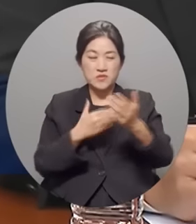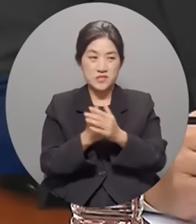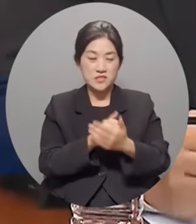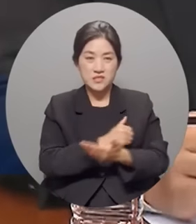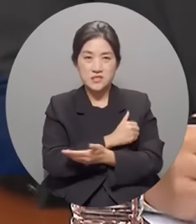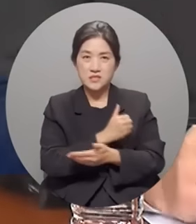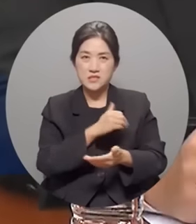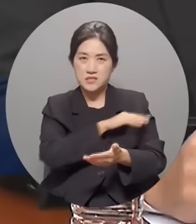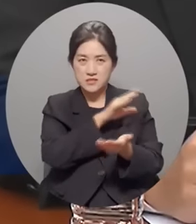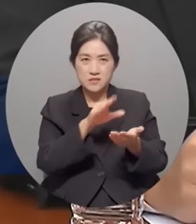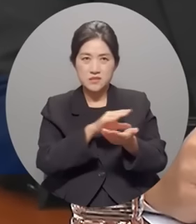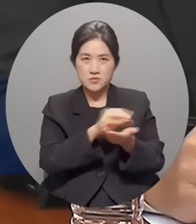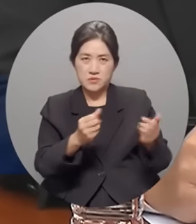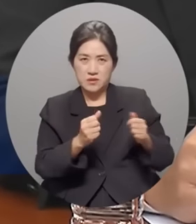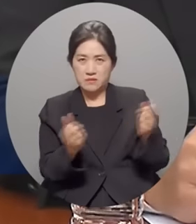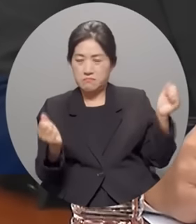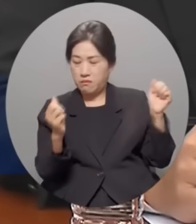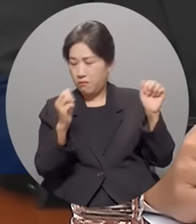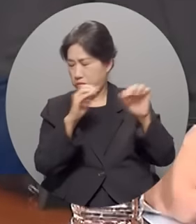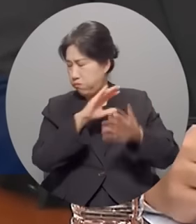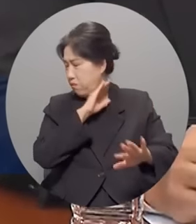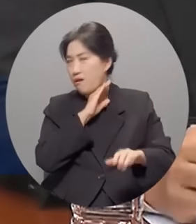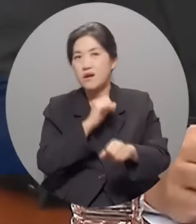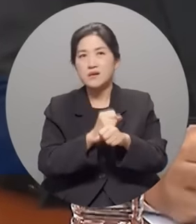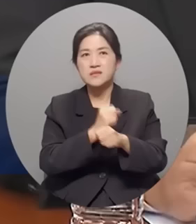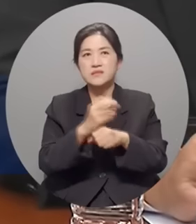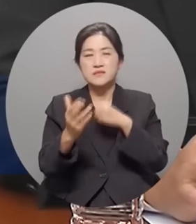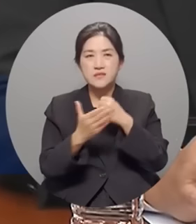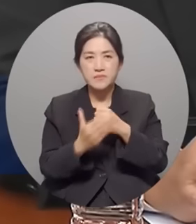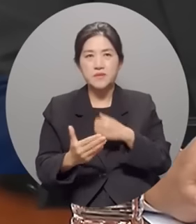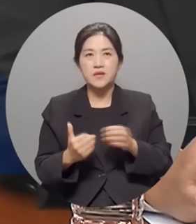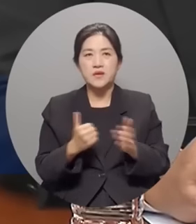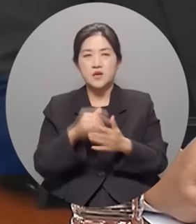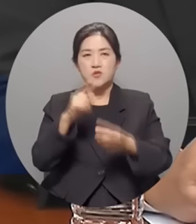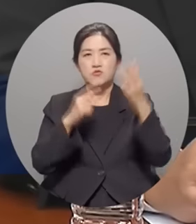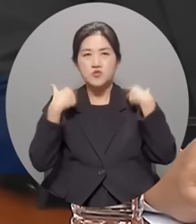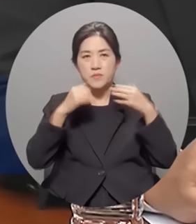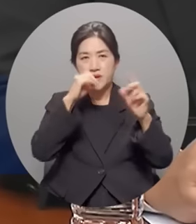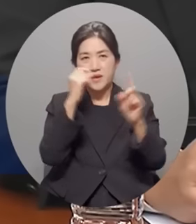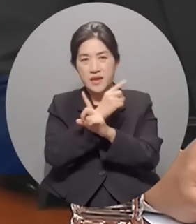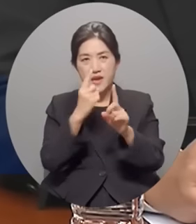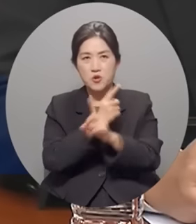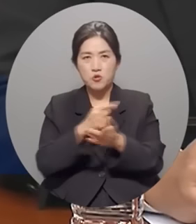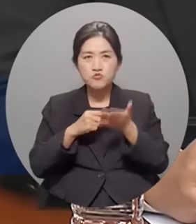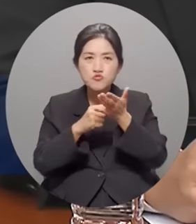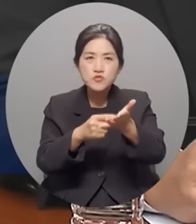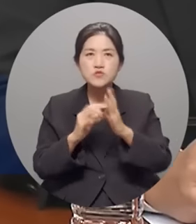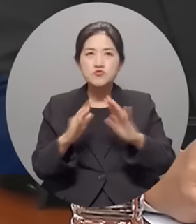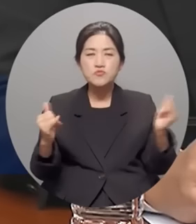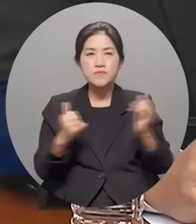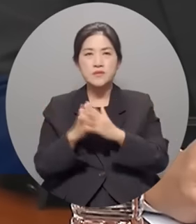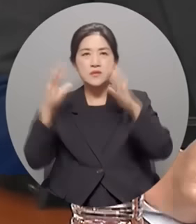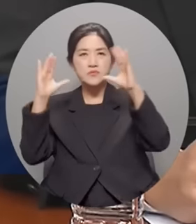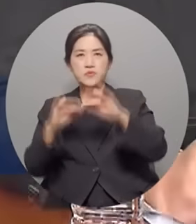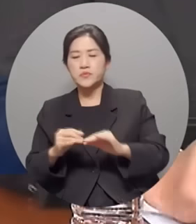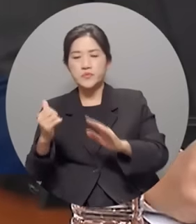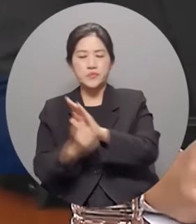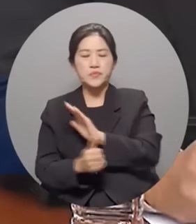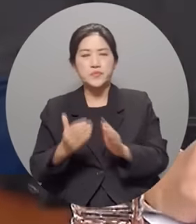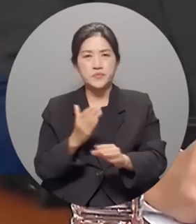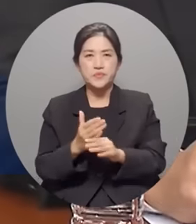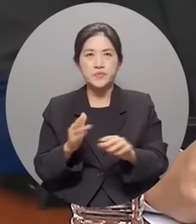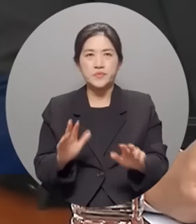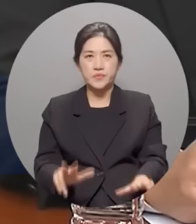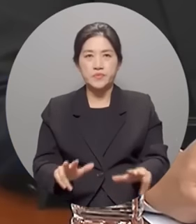것이 반복되면서 우리 정부의 개혁 진들이 국민의 호을 얻지